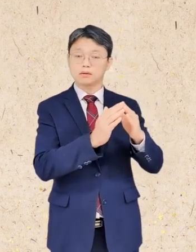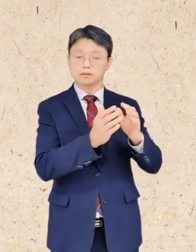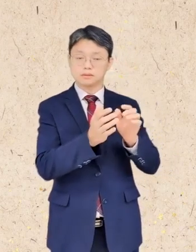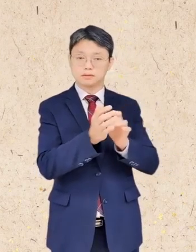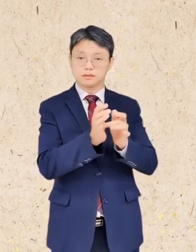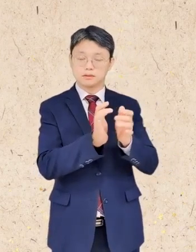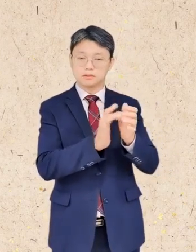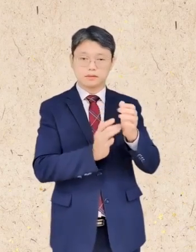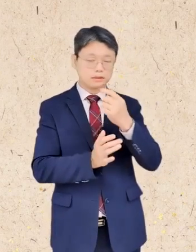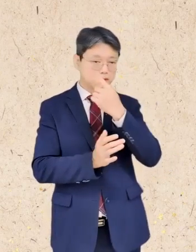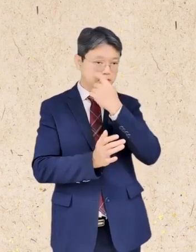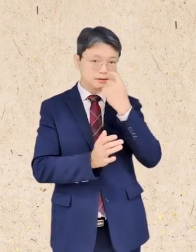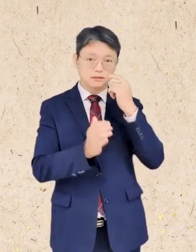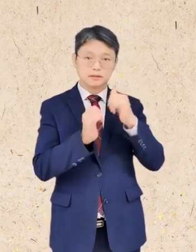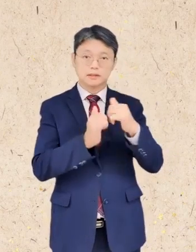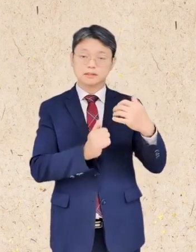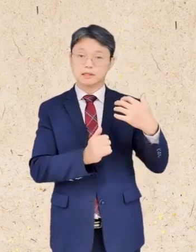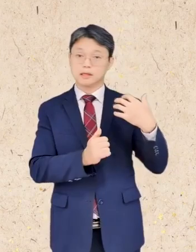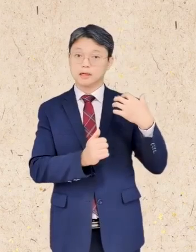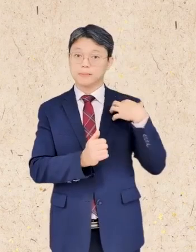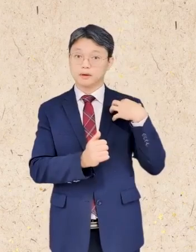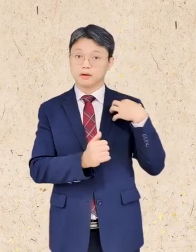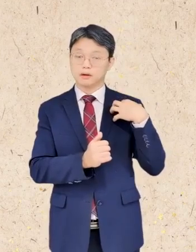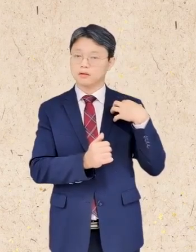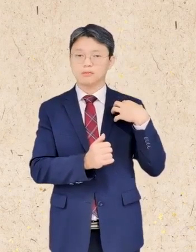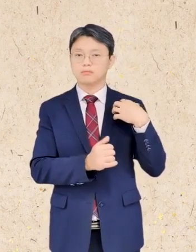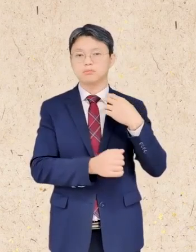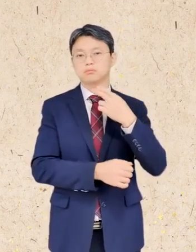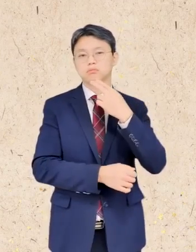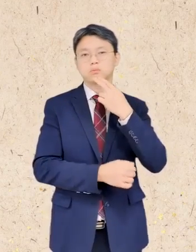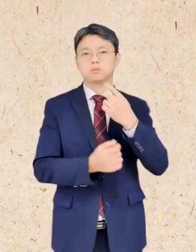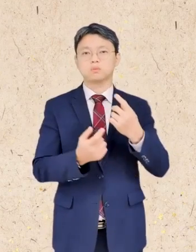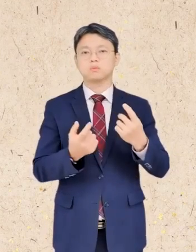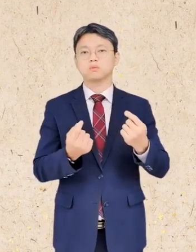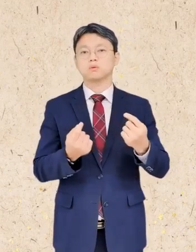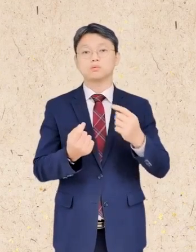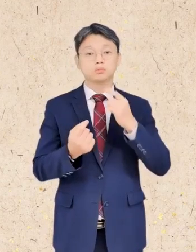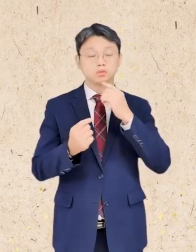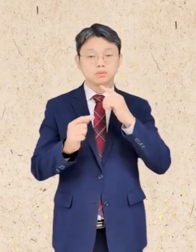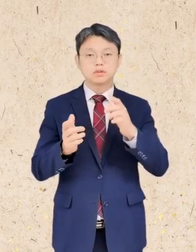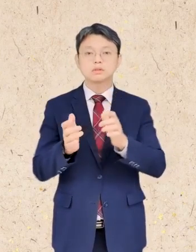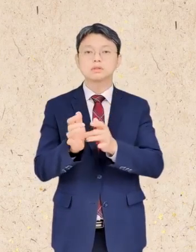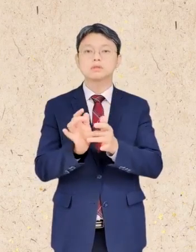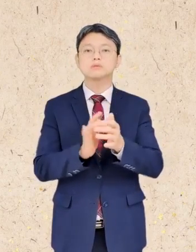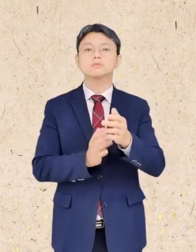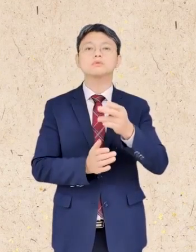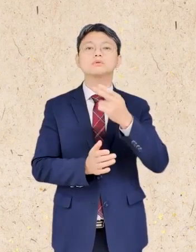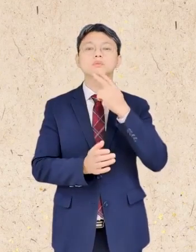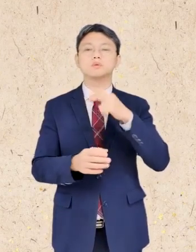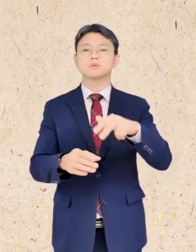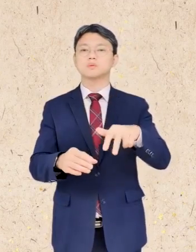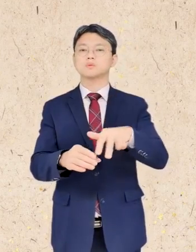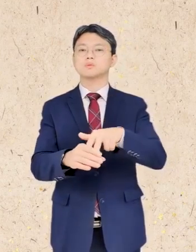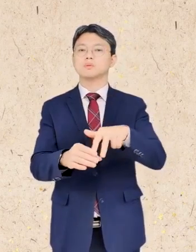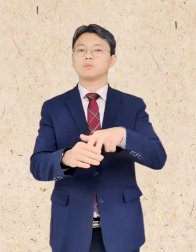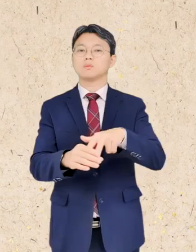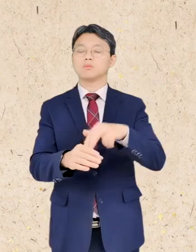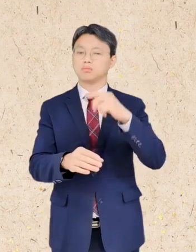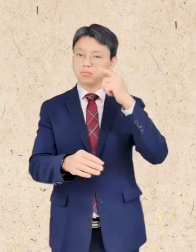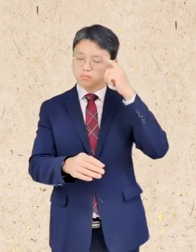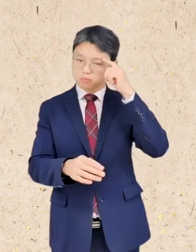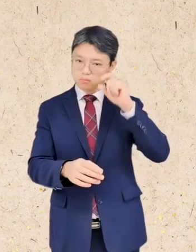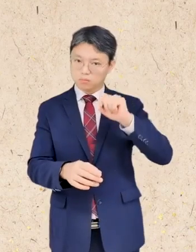맡기신 예수님의 증인의 사명을 감당하지 못하게 할 뿐만이 아니라 예수님이 없는 종교